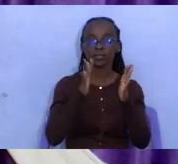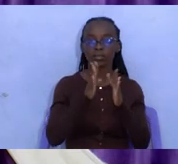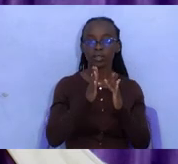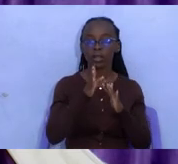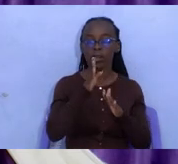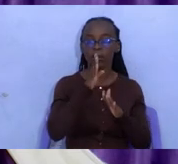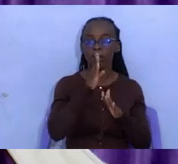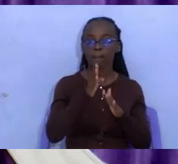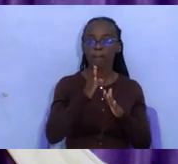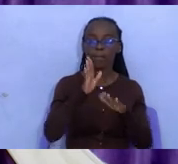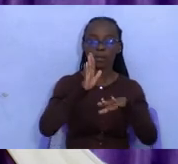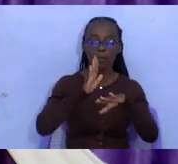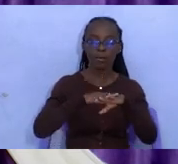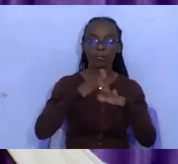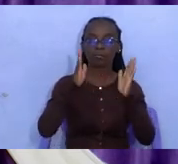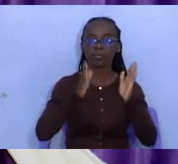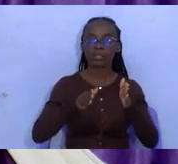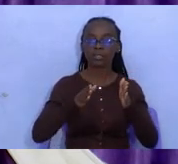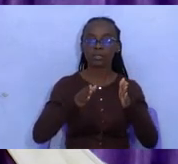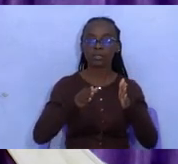mzuri inalipa.